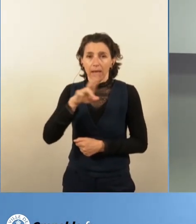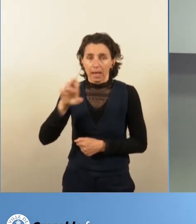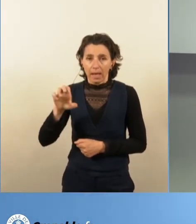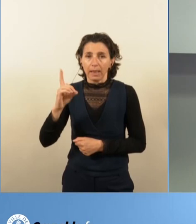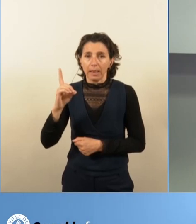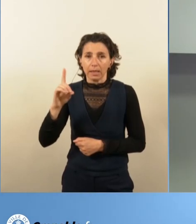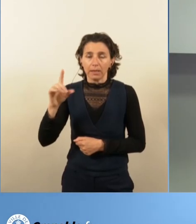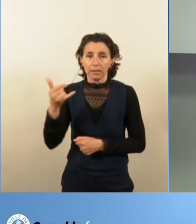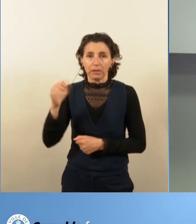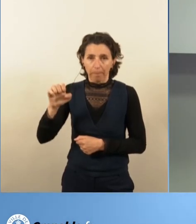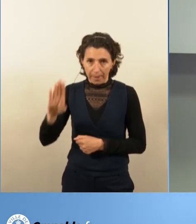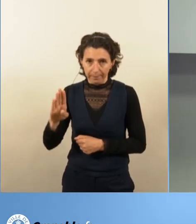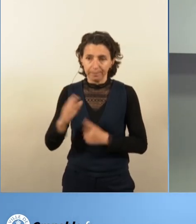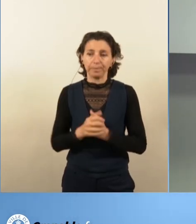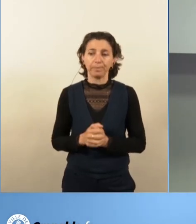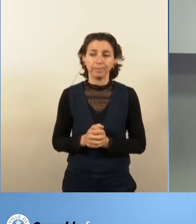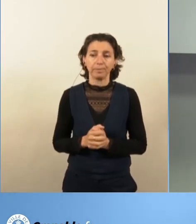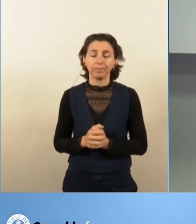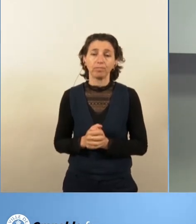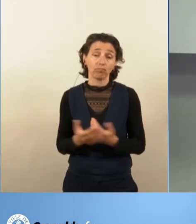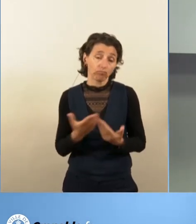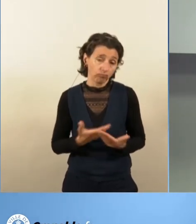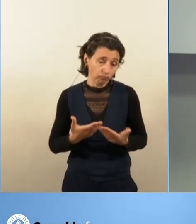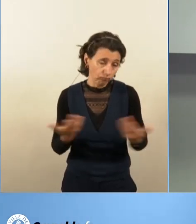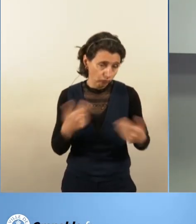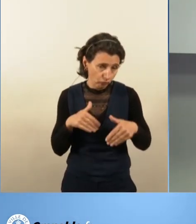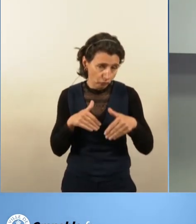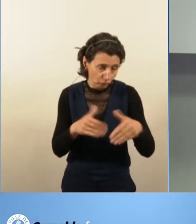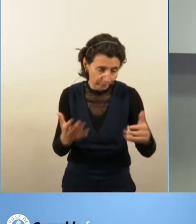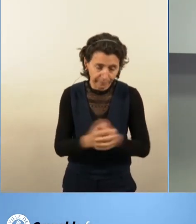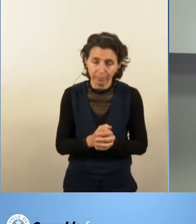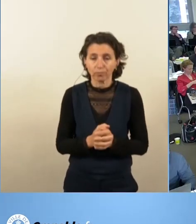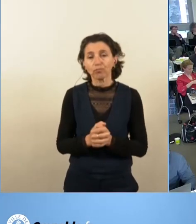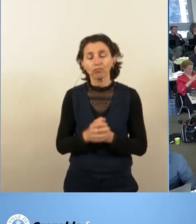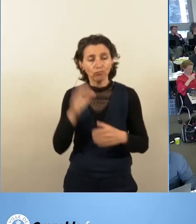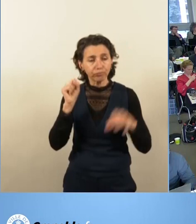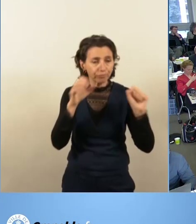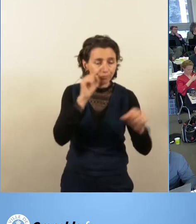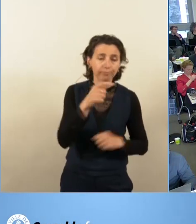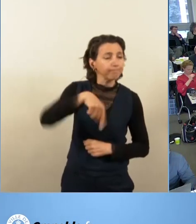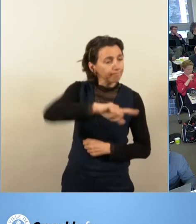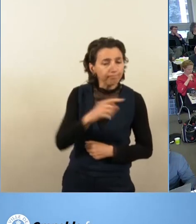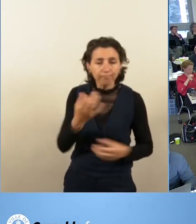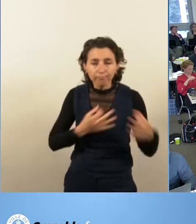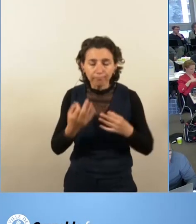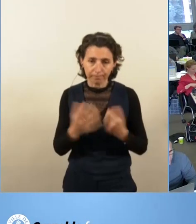voilà pour aller un peu dans le même sens et effectivement j'ai entendu avec attention